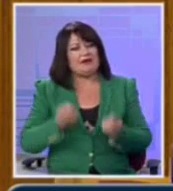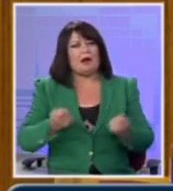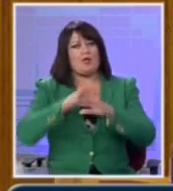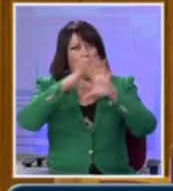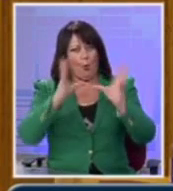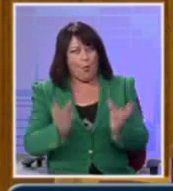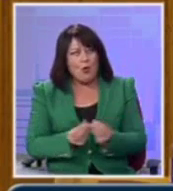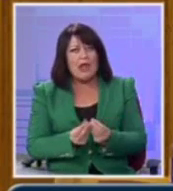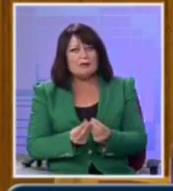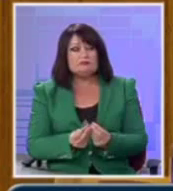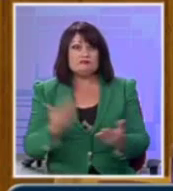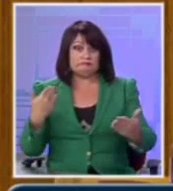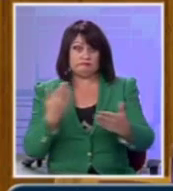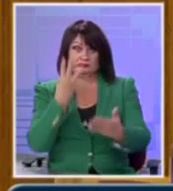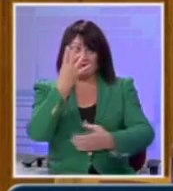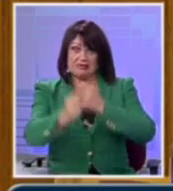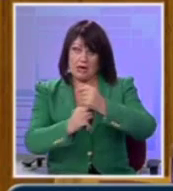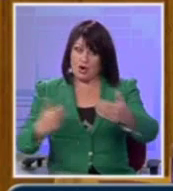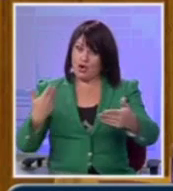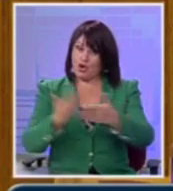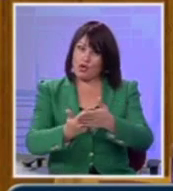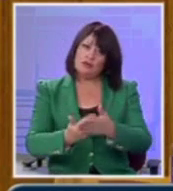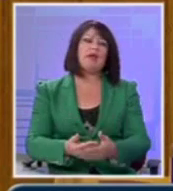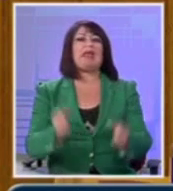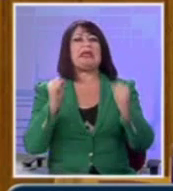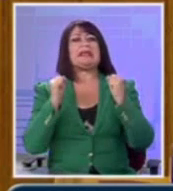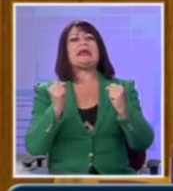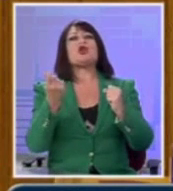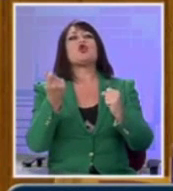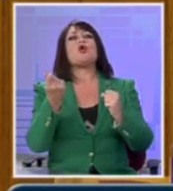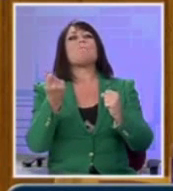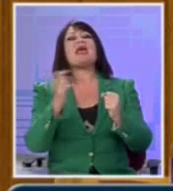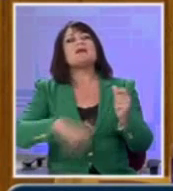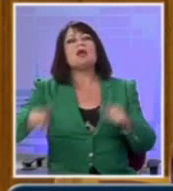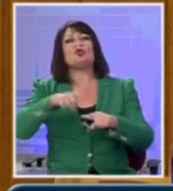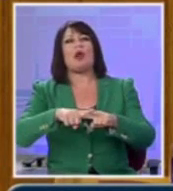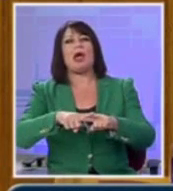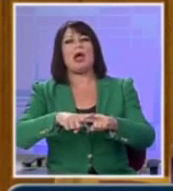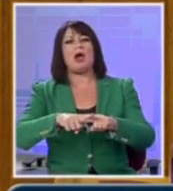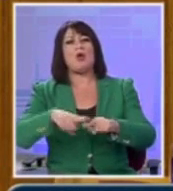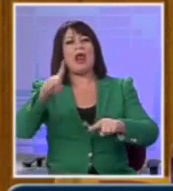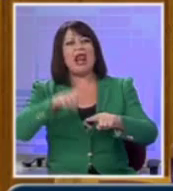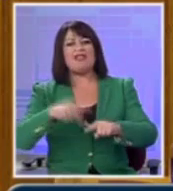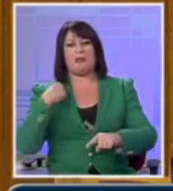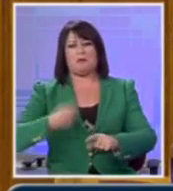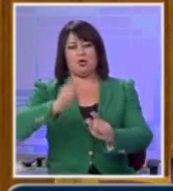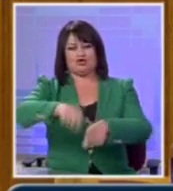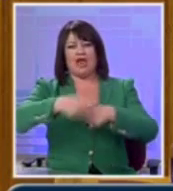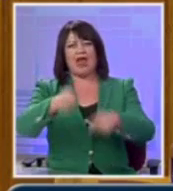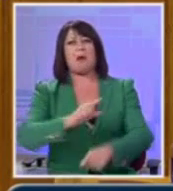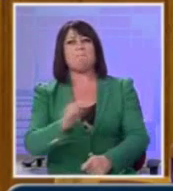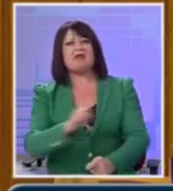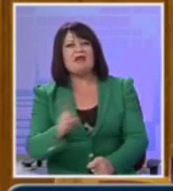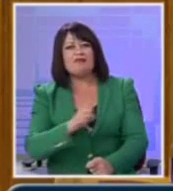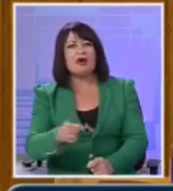όλα και στο τέλος της τετραετίας θα έχουμε μια υγιή οικονομία του λαού μας. Μια άλλη χώρα στα δημόσια έργα, στις μεταφορές